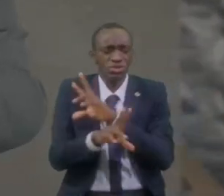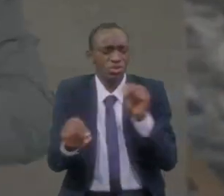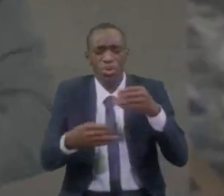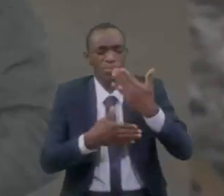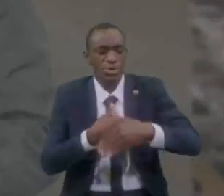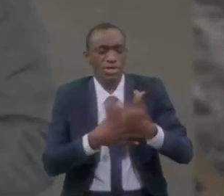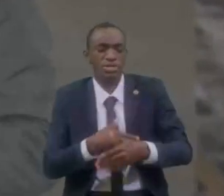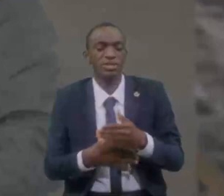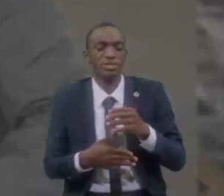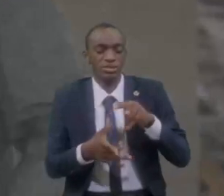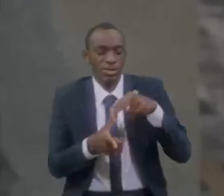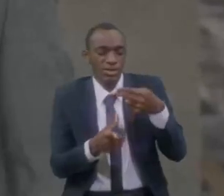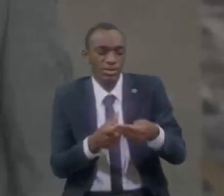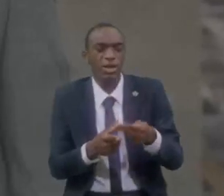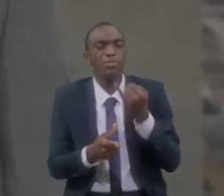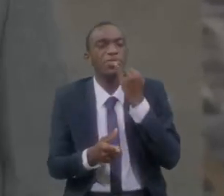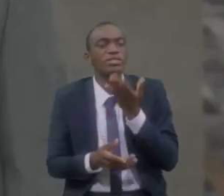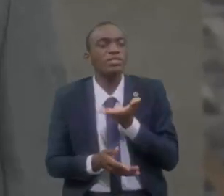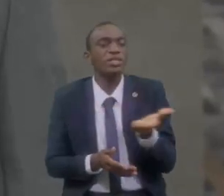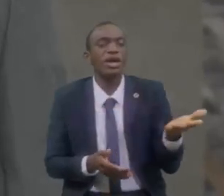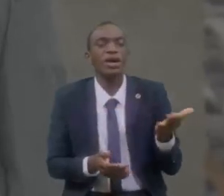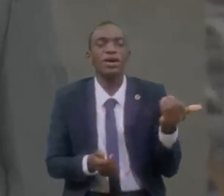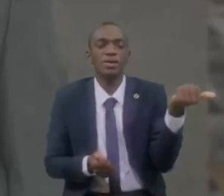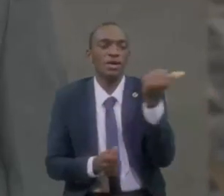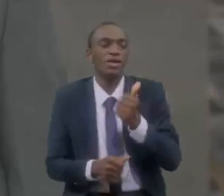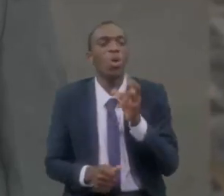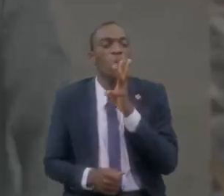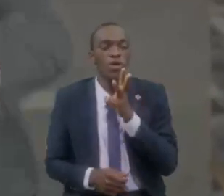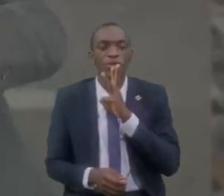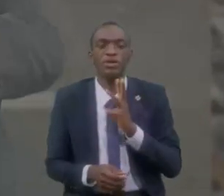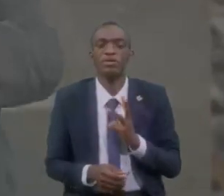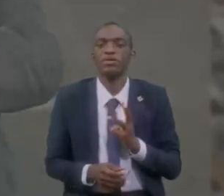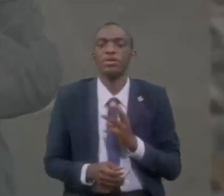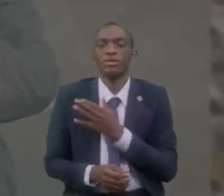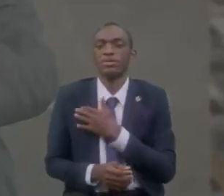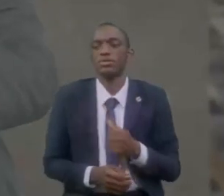car il n'y a point de pain et il n'y a point d'eau et notre âme est dégoûtée.